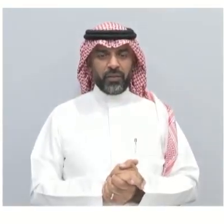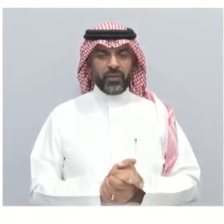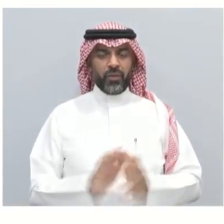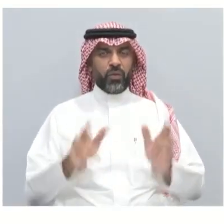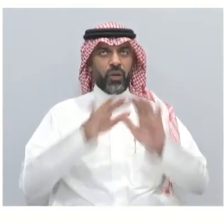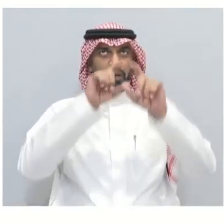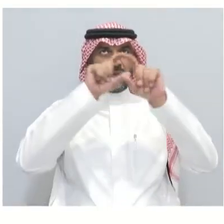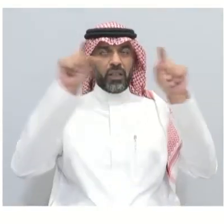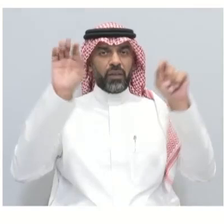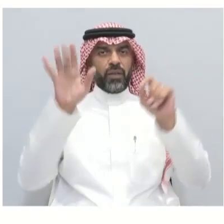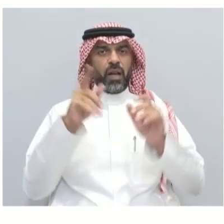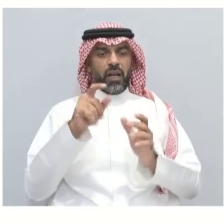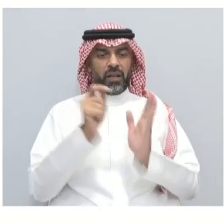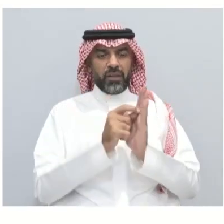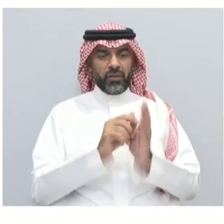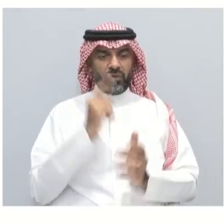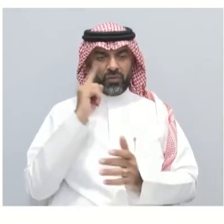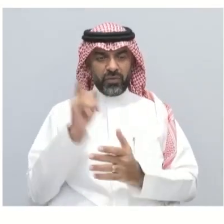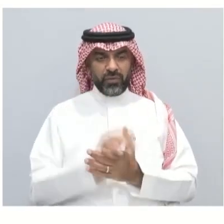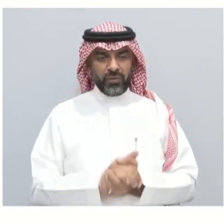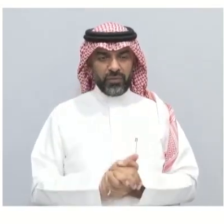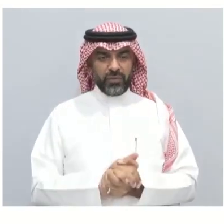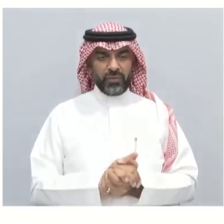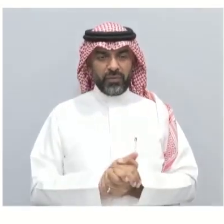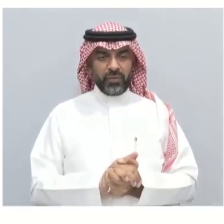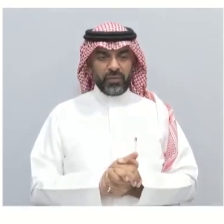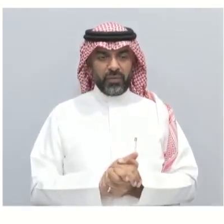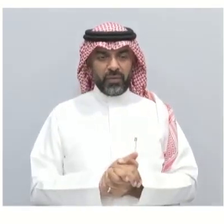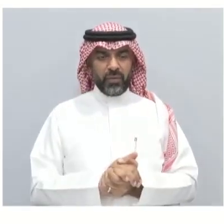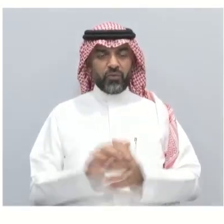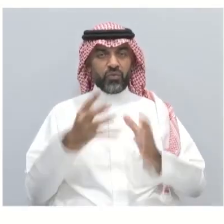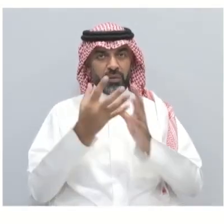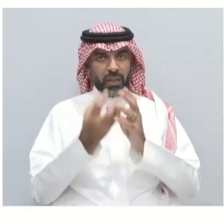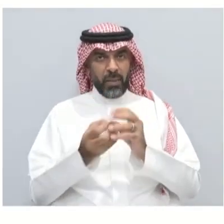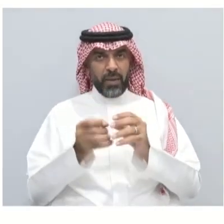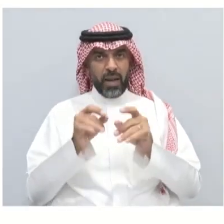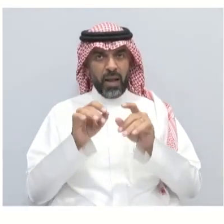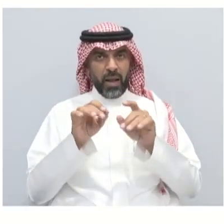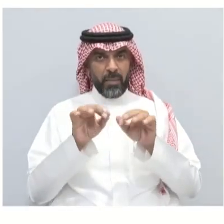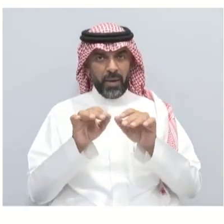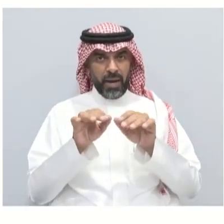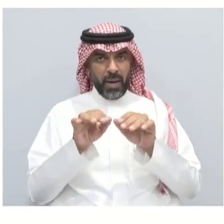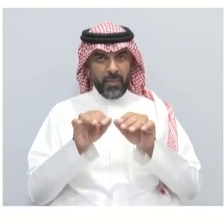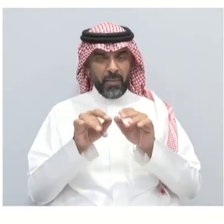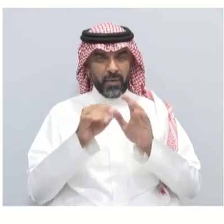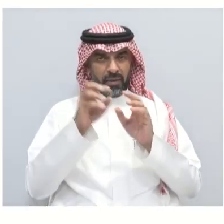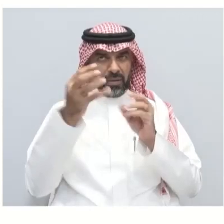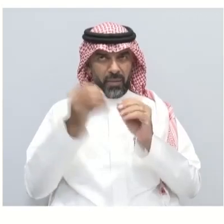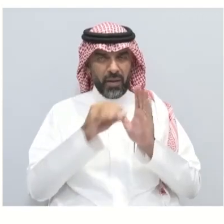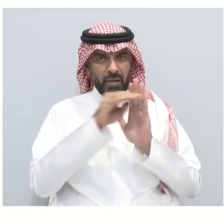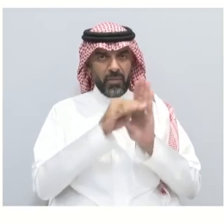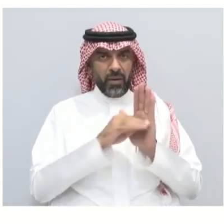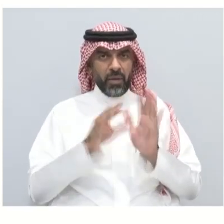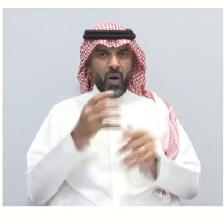الرئيسيه او الاساسيه فنجد انه اذا قمنا بتحميل البرنامج على اجهزتنا الابل او التي او